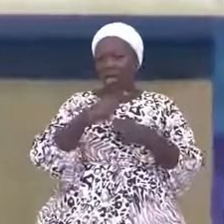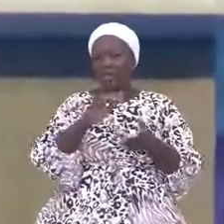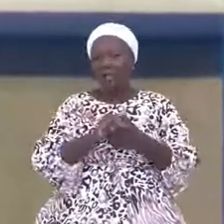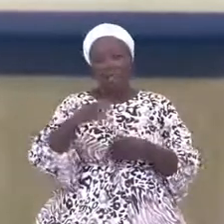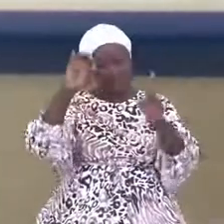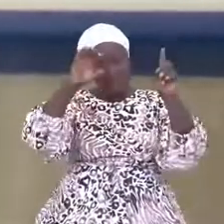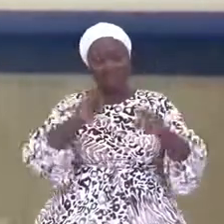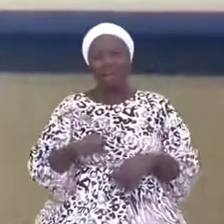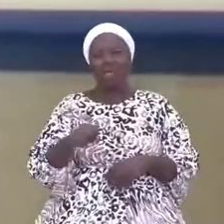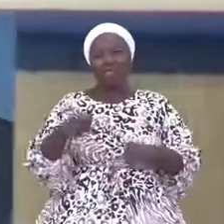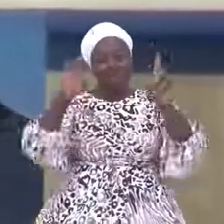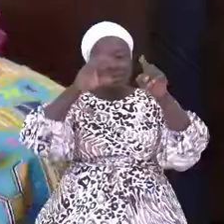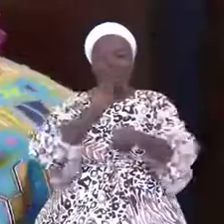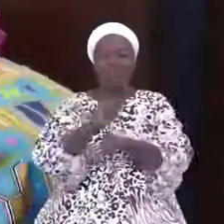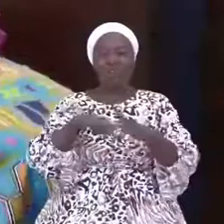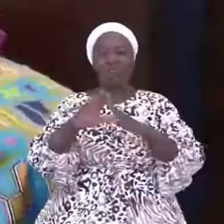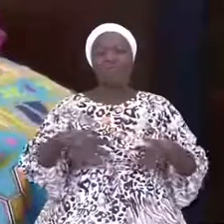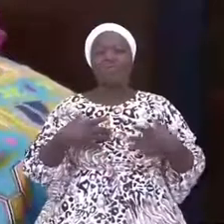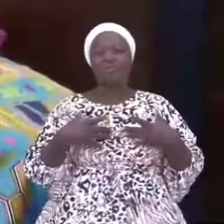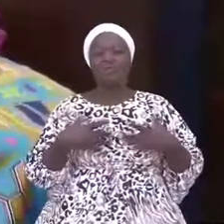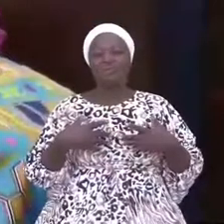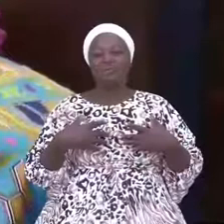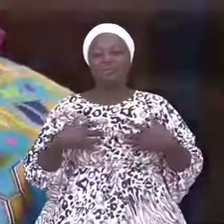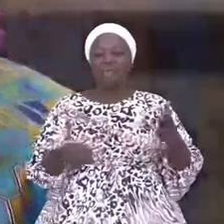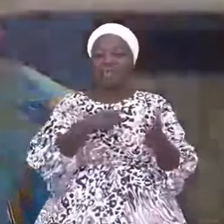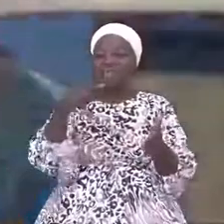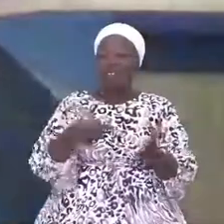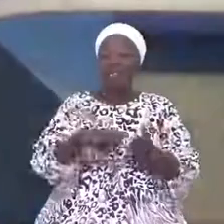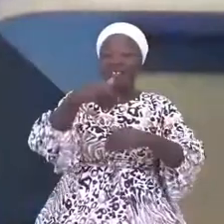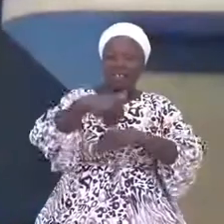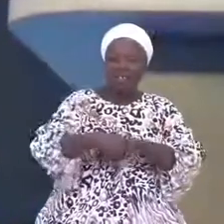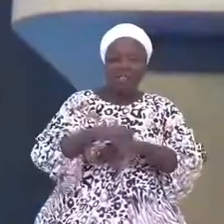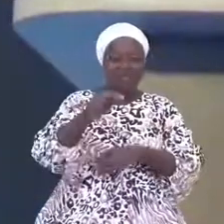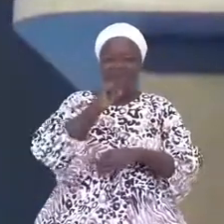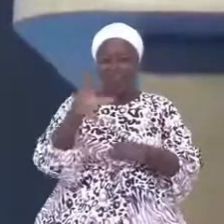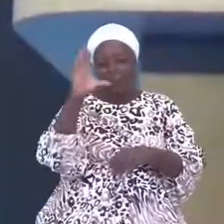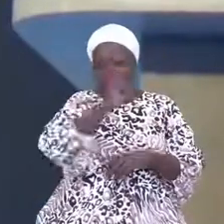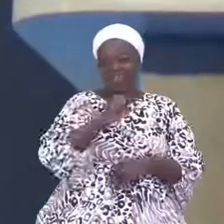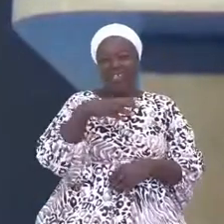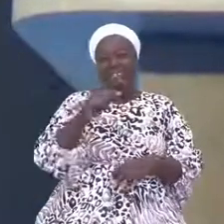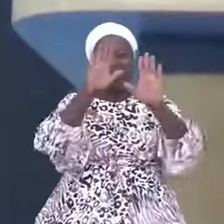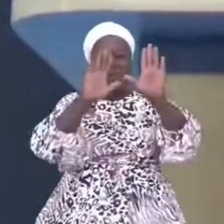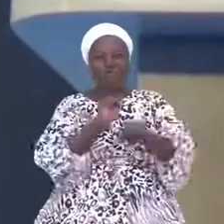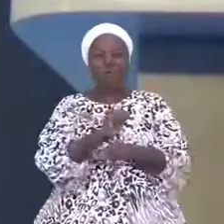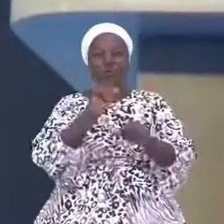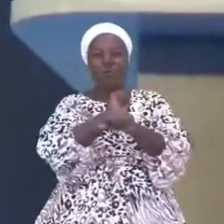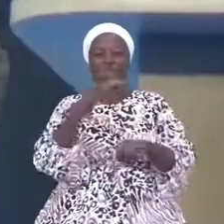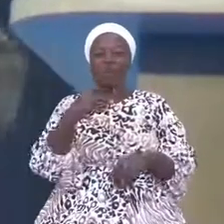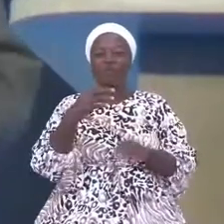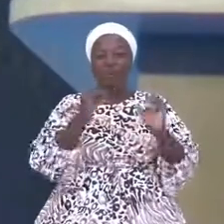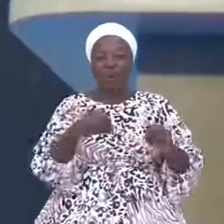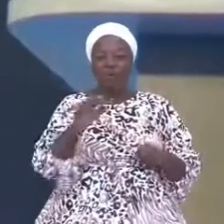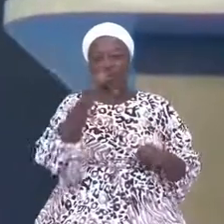quand tu dis oui au Seigneur, et tu sais qu'il peut, il agira dans ta vie. Cette nuit, tu